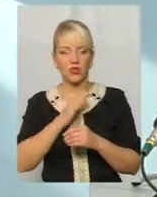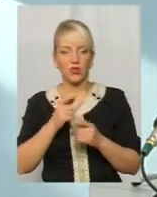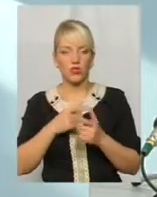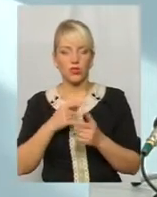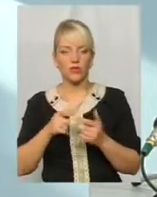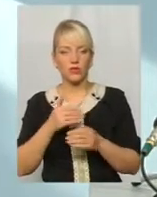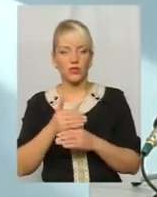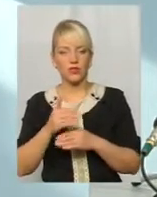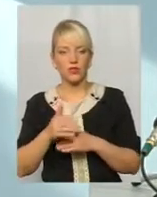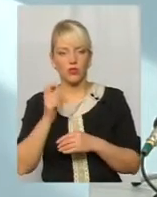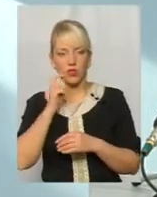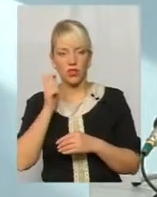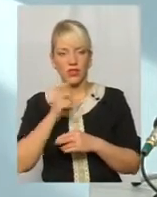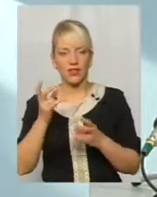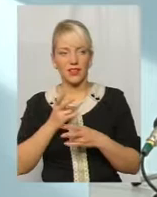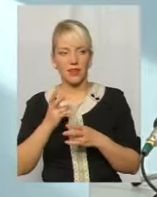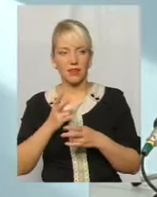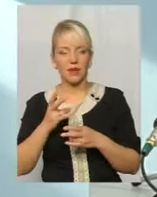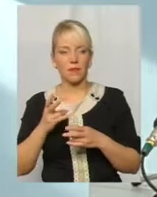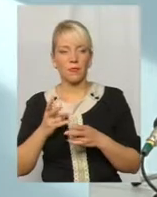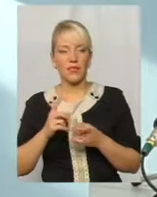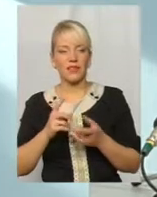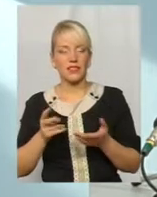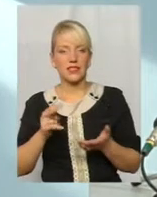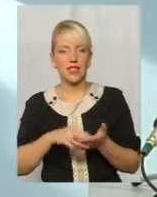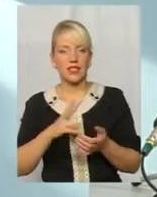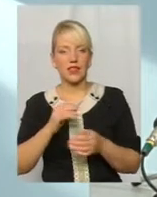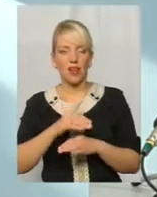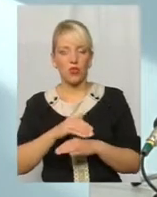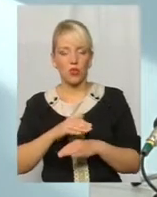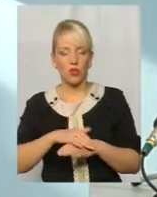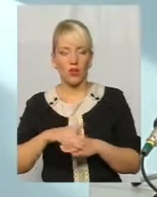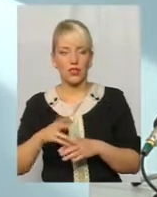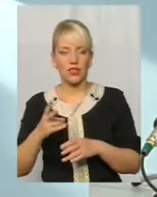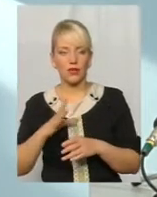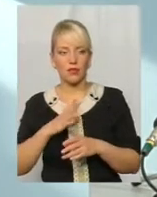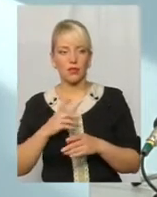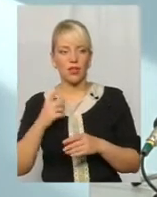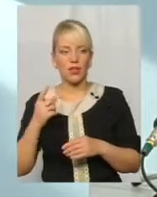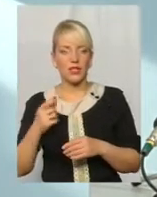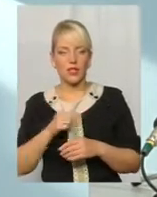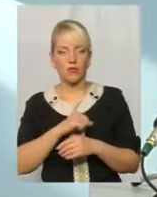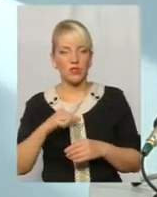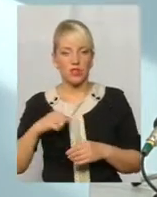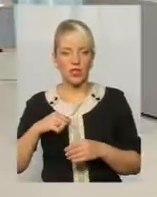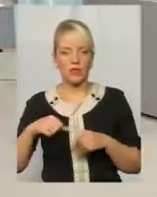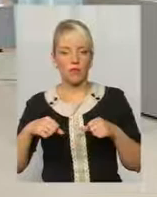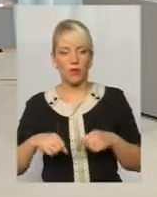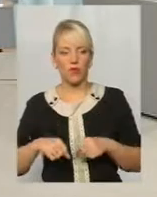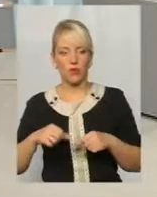Україні варто все-таки стати на ноги і бути самостійною правовою, в першу чергу, державою.